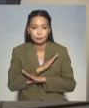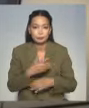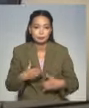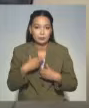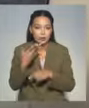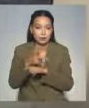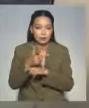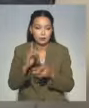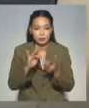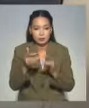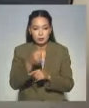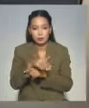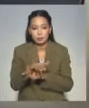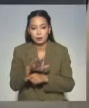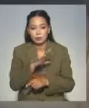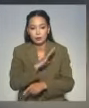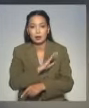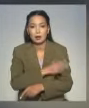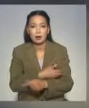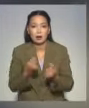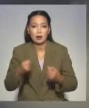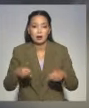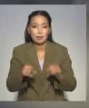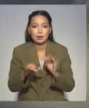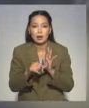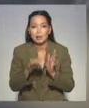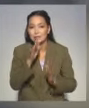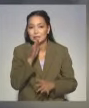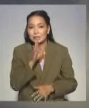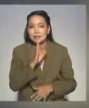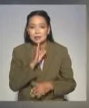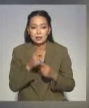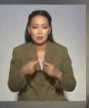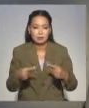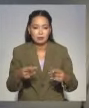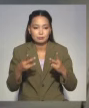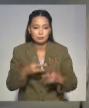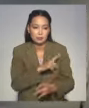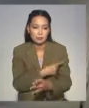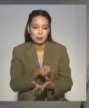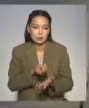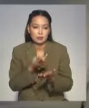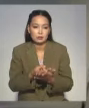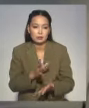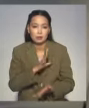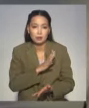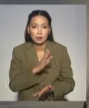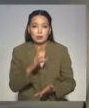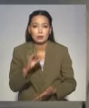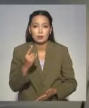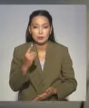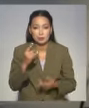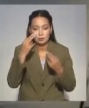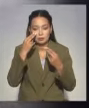видеосы әлеуметтік желіде тарады. Ауыр соққыдан жүргізуші және 6 жасар қыз бала түрлі жарақаттармен ауруханаға жеткізілді. Алайда бүлдіршін